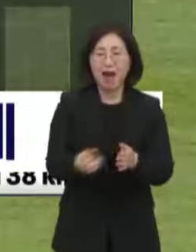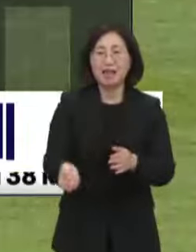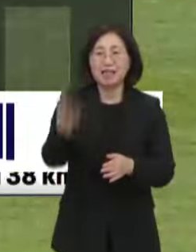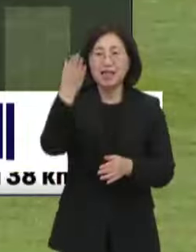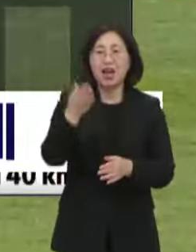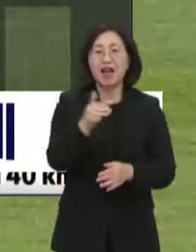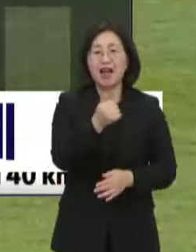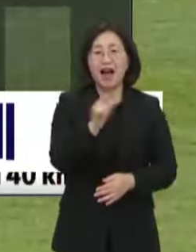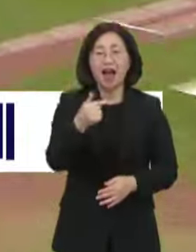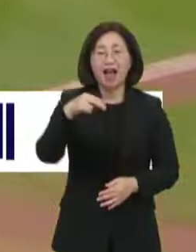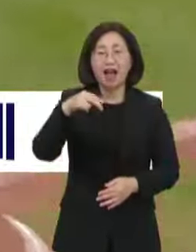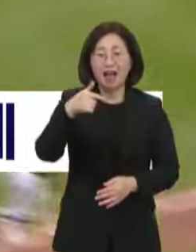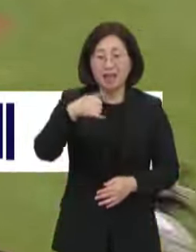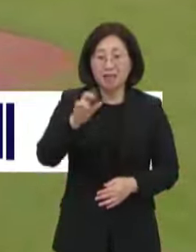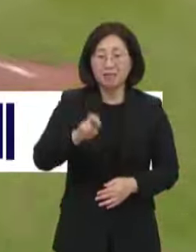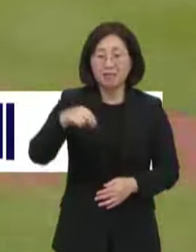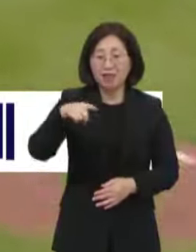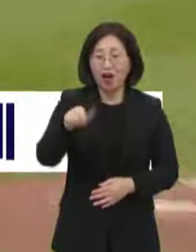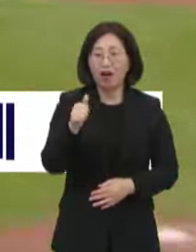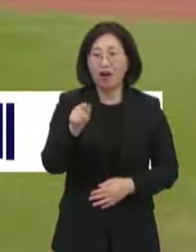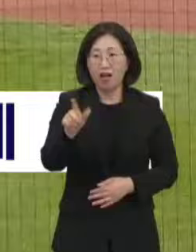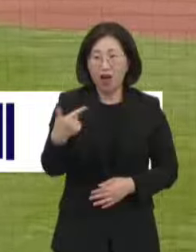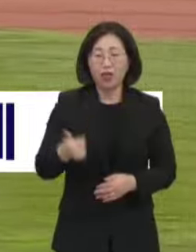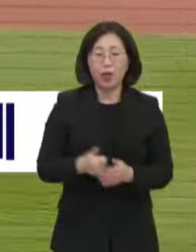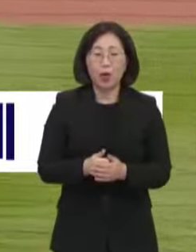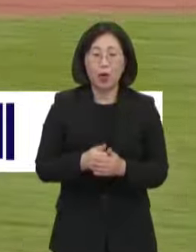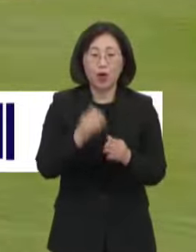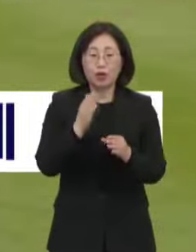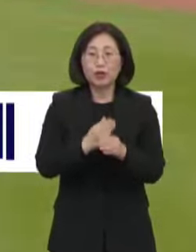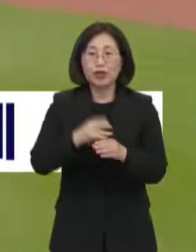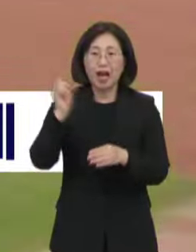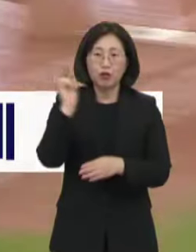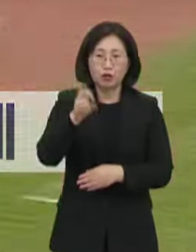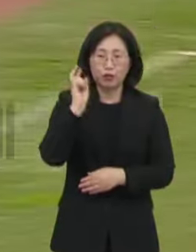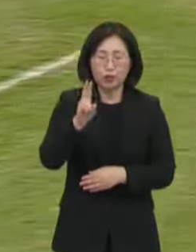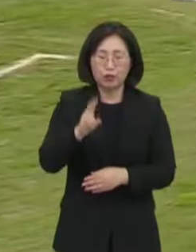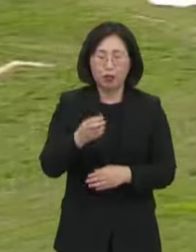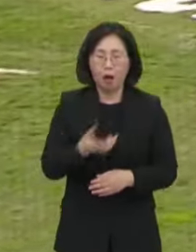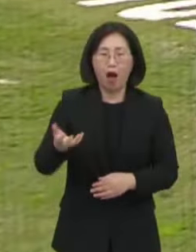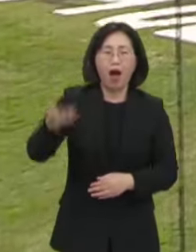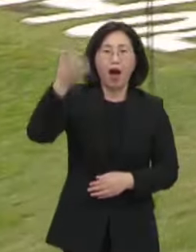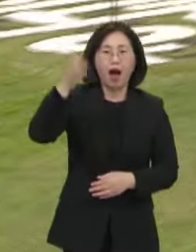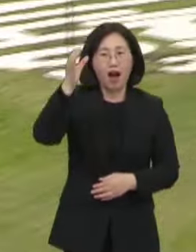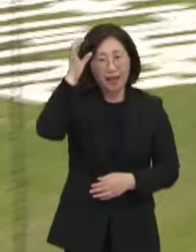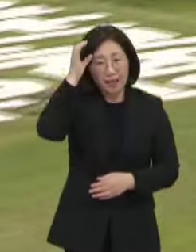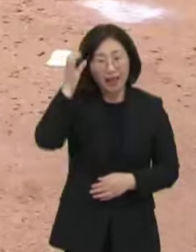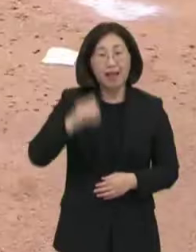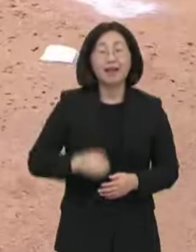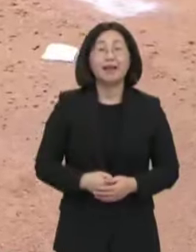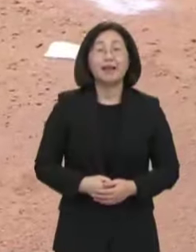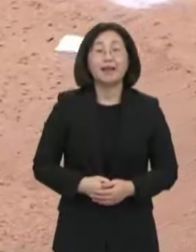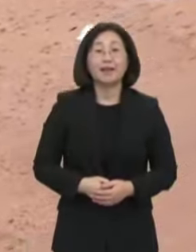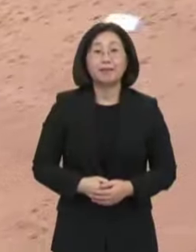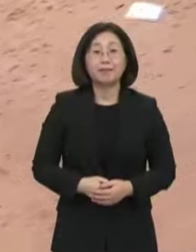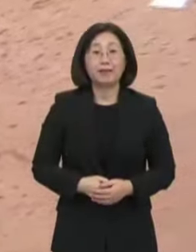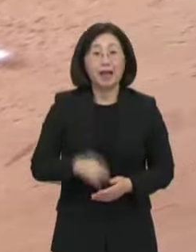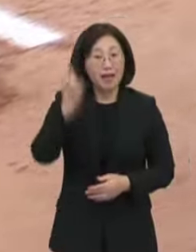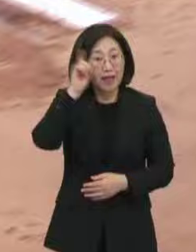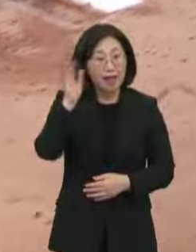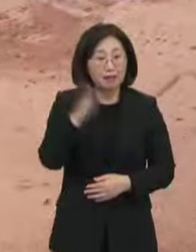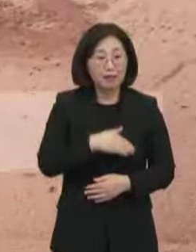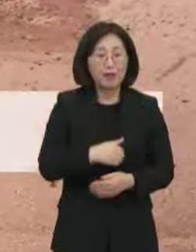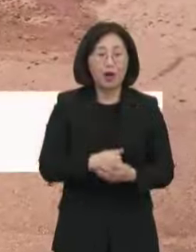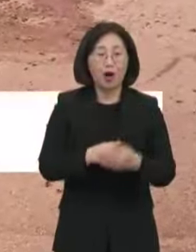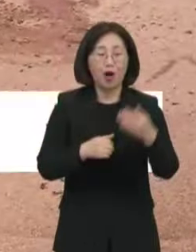신인 김서연까지. 팀의 든든한 허리도 상승세가 계속 이어질 거란 기대감을 높이고 있습니다. 하나는 내일부터